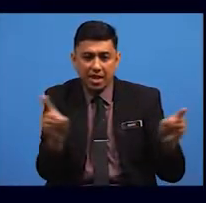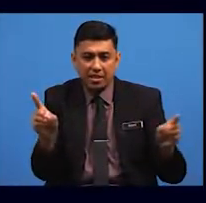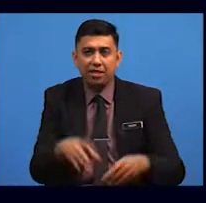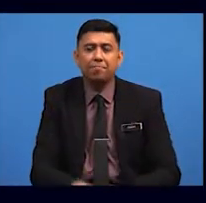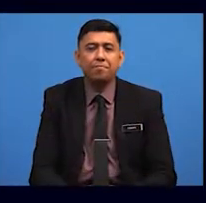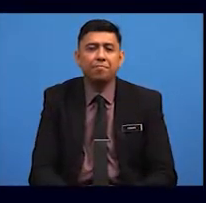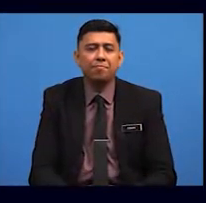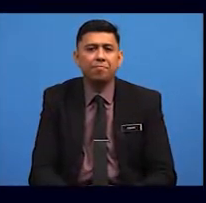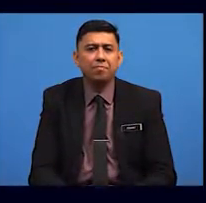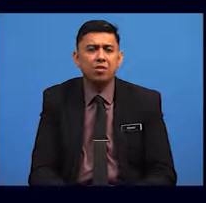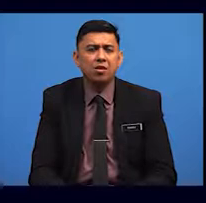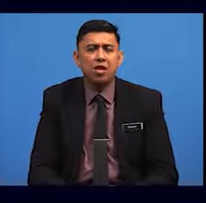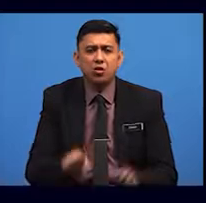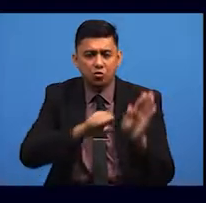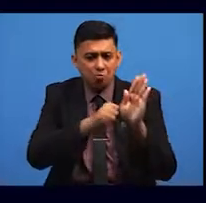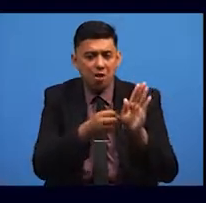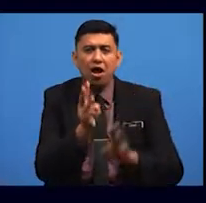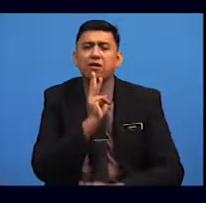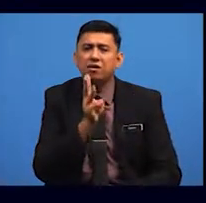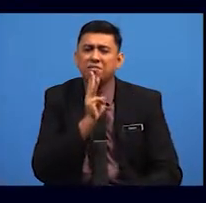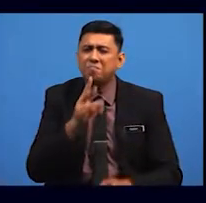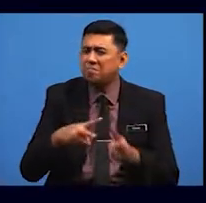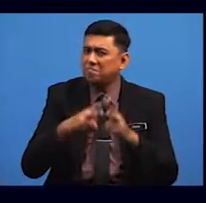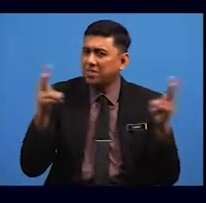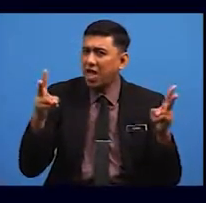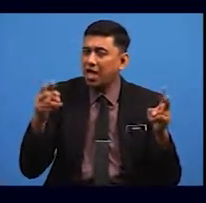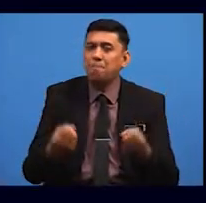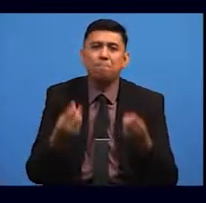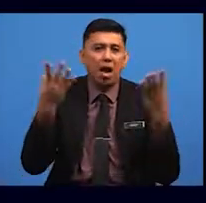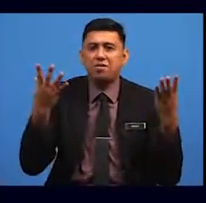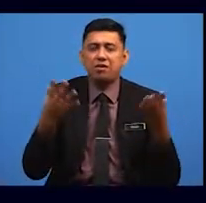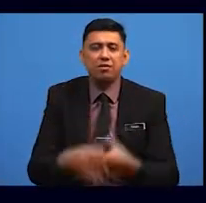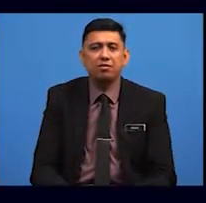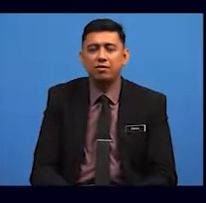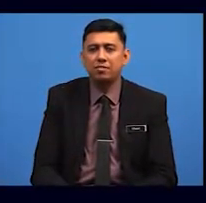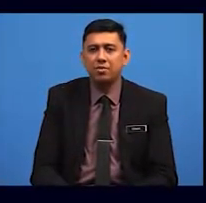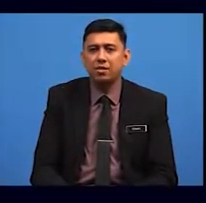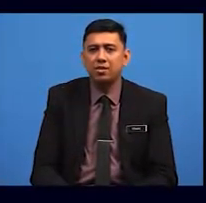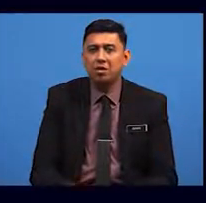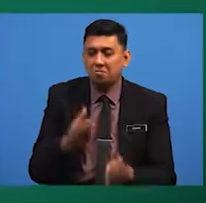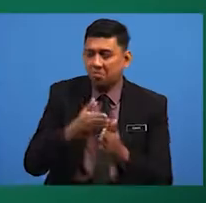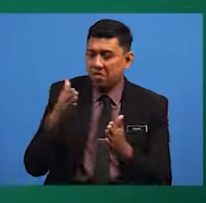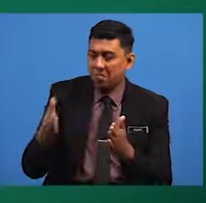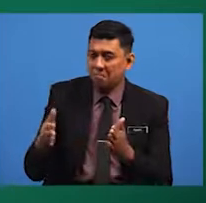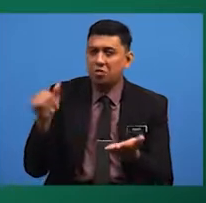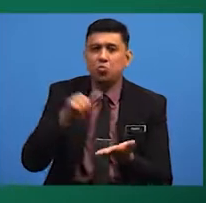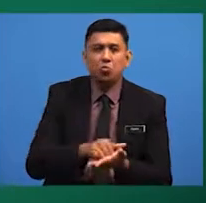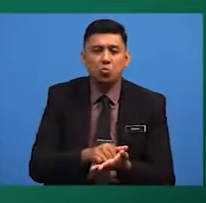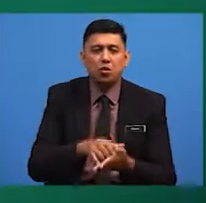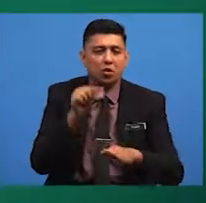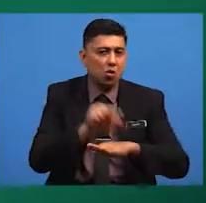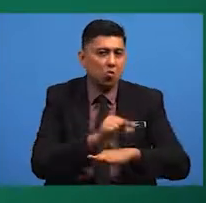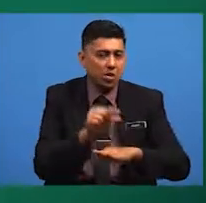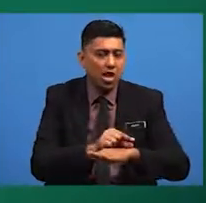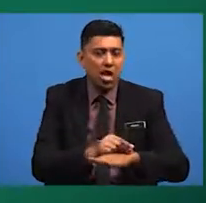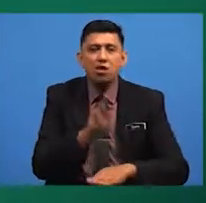sumber air di atas muka bumi ini sangat banyak di samping kegunaan air Hai untuk